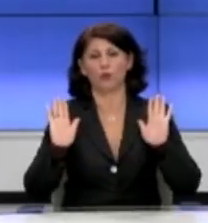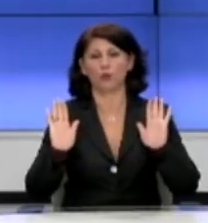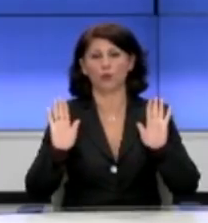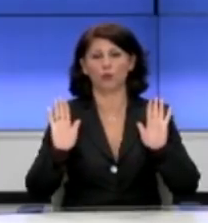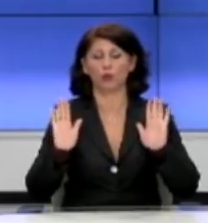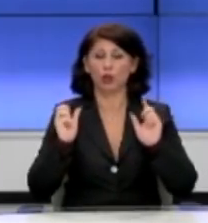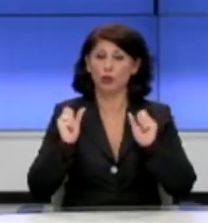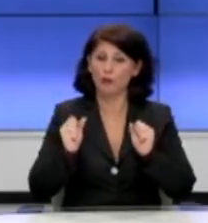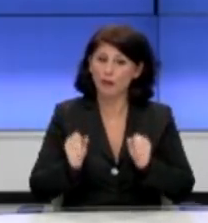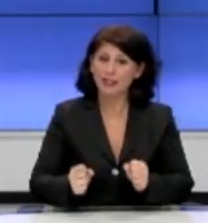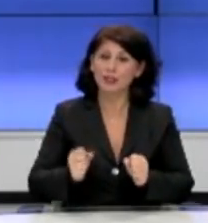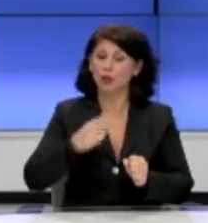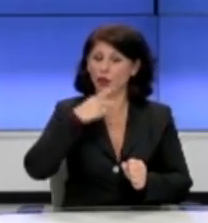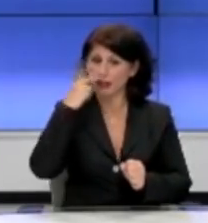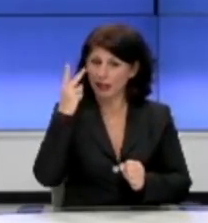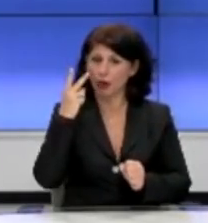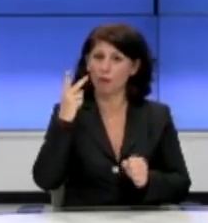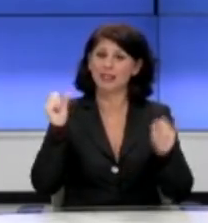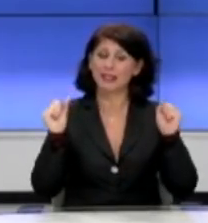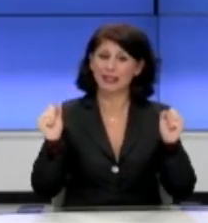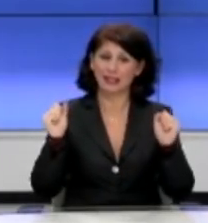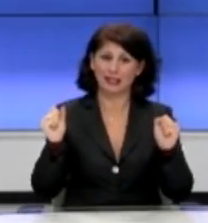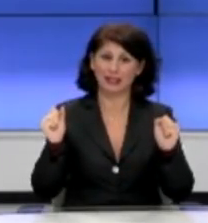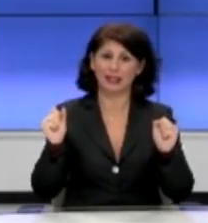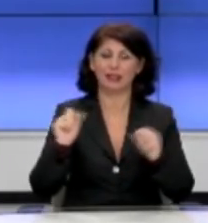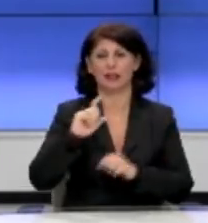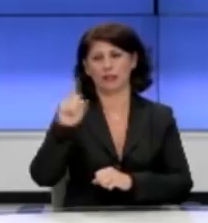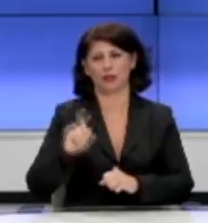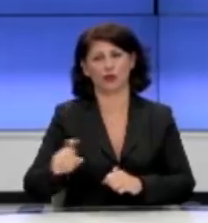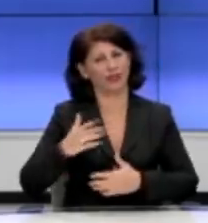το στοιχειώδες δικαίωμα στην υγεία, στη ζωή. Σας ευχαριστώ.